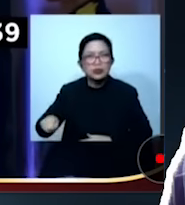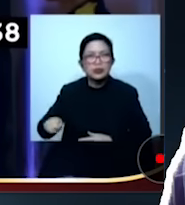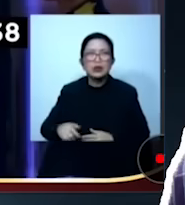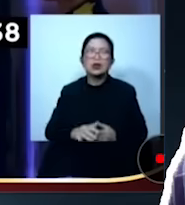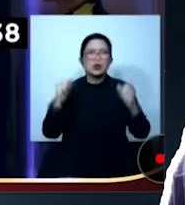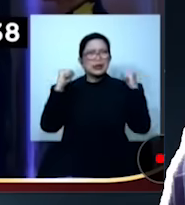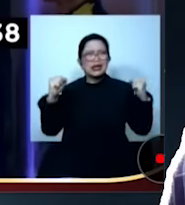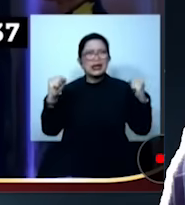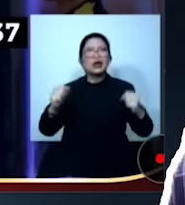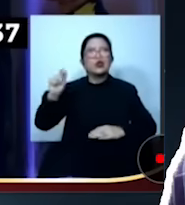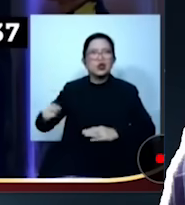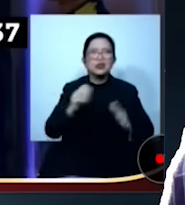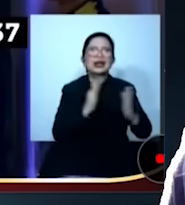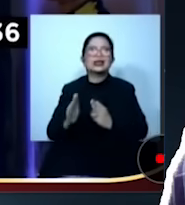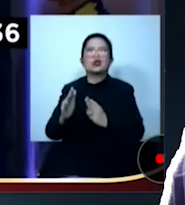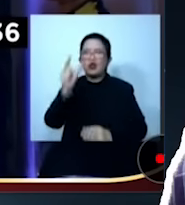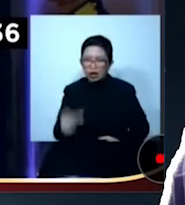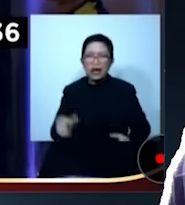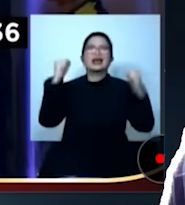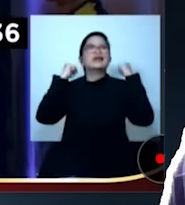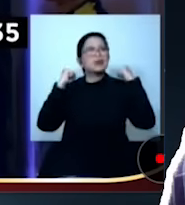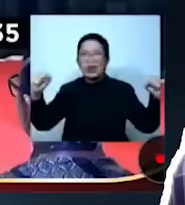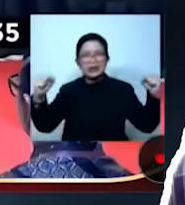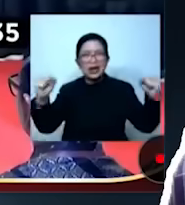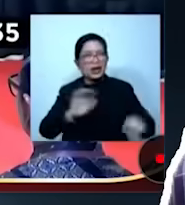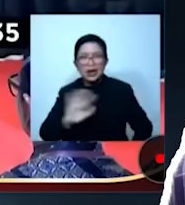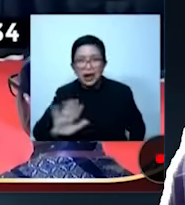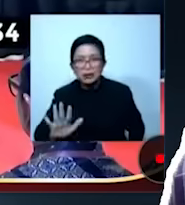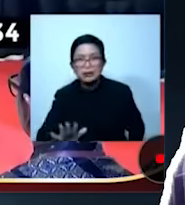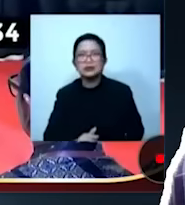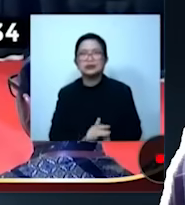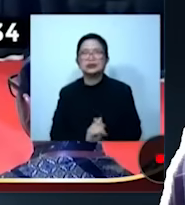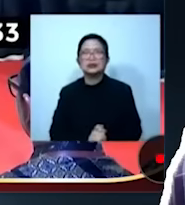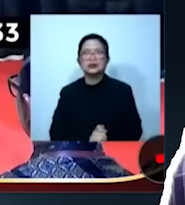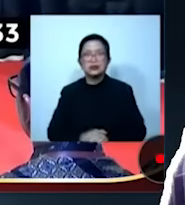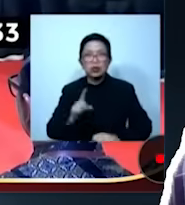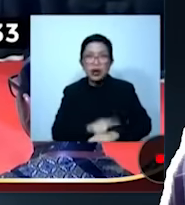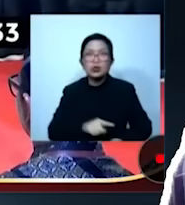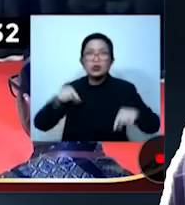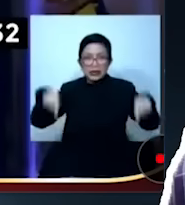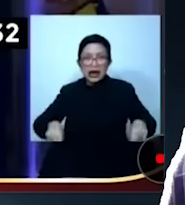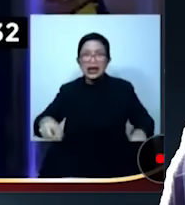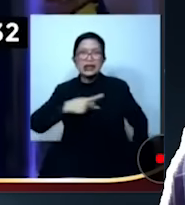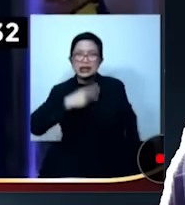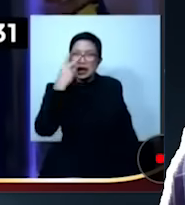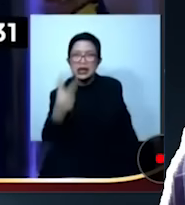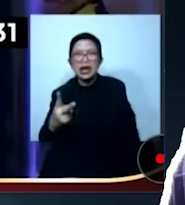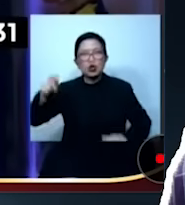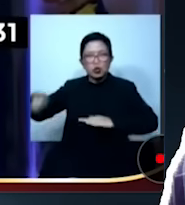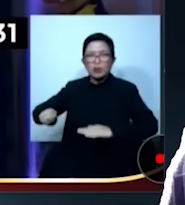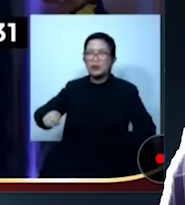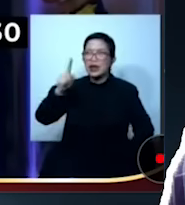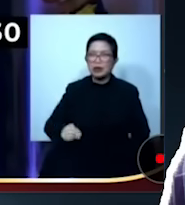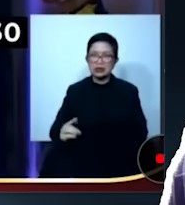Satu jari bukan dua jari bukan juga tiga jari dan ini adalah fenomena yang merata di